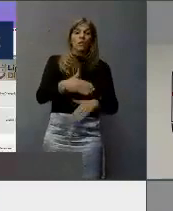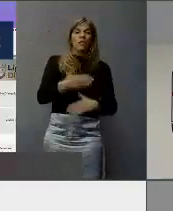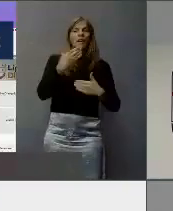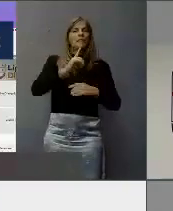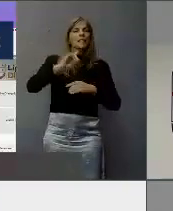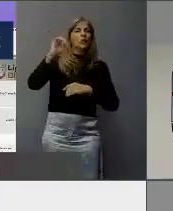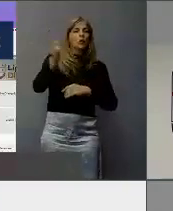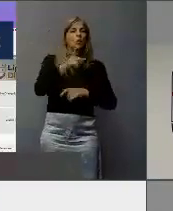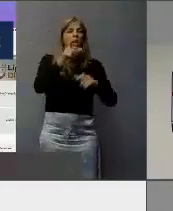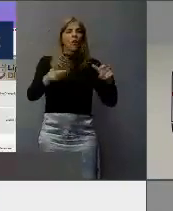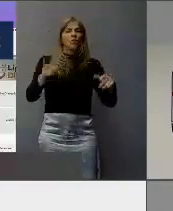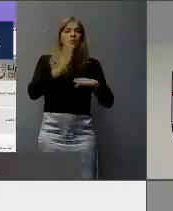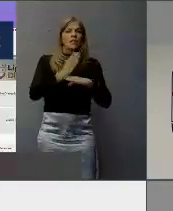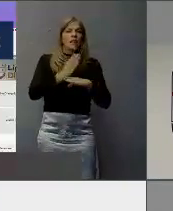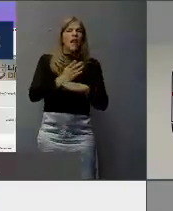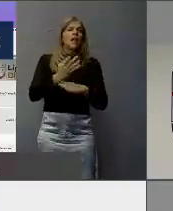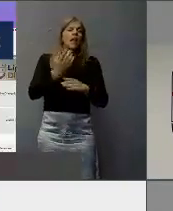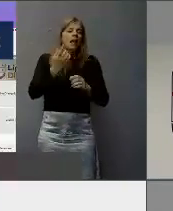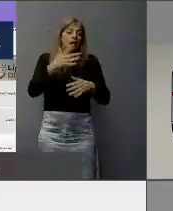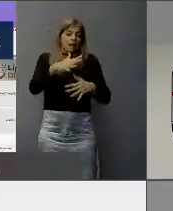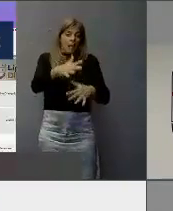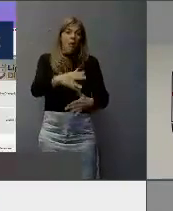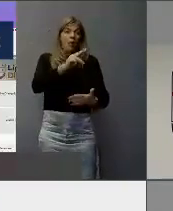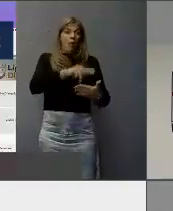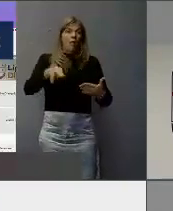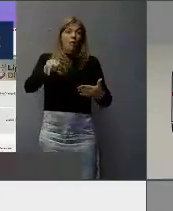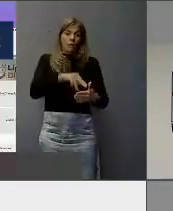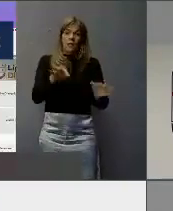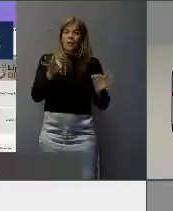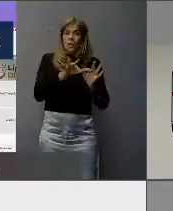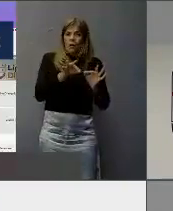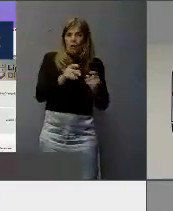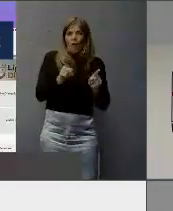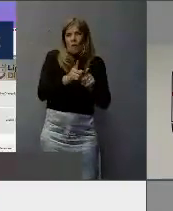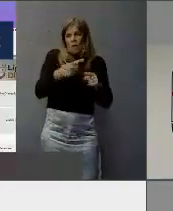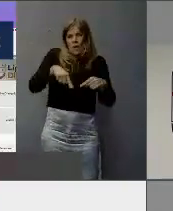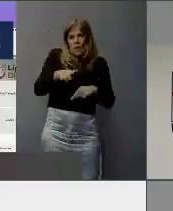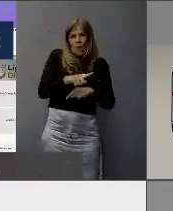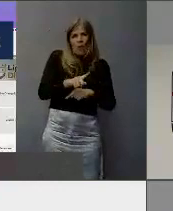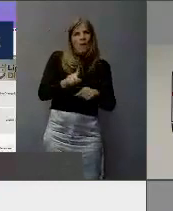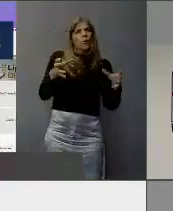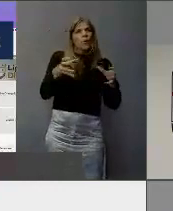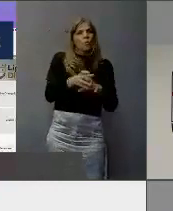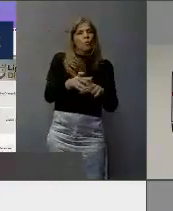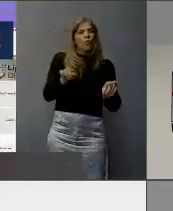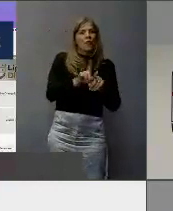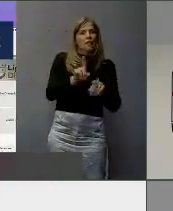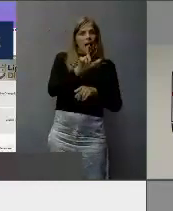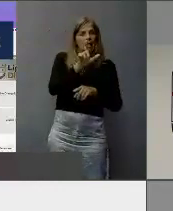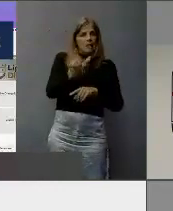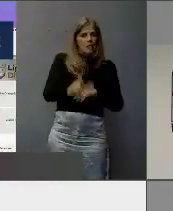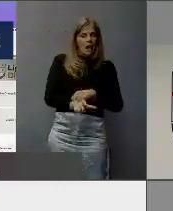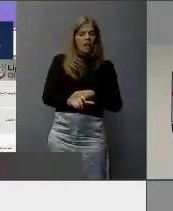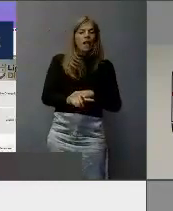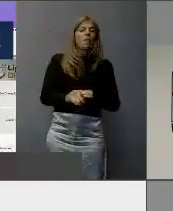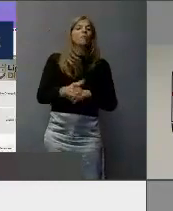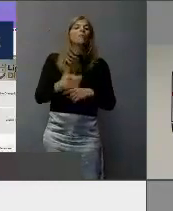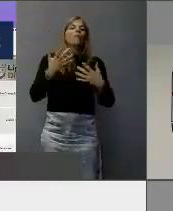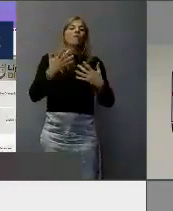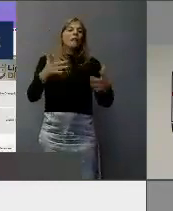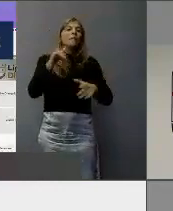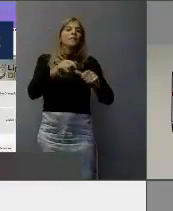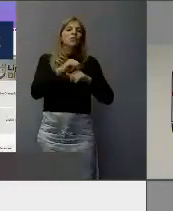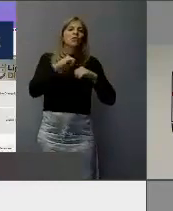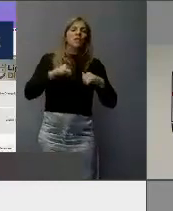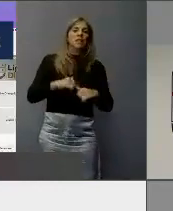voteranno a favore come faremo noi di fratelli d'italia g genovese e famiglie genovesi potranno avere una tutela